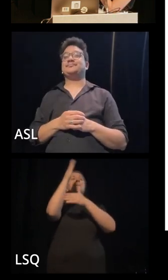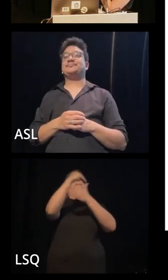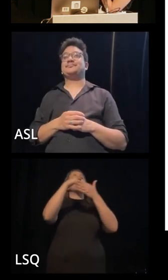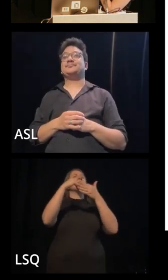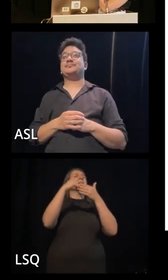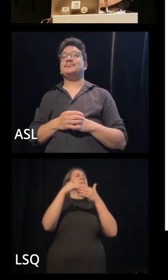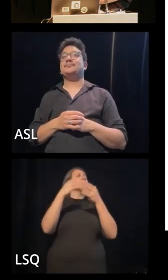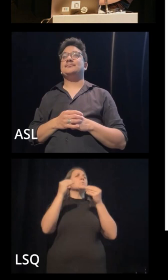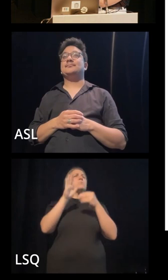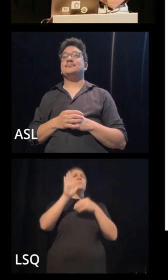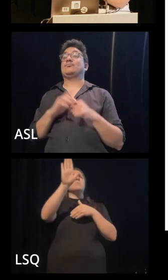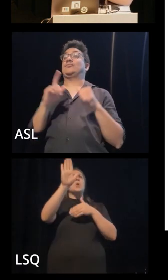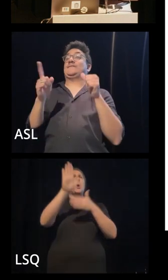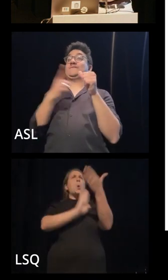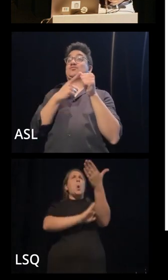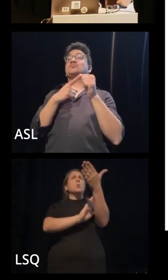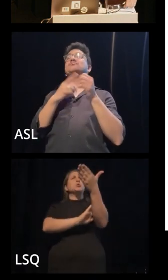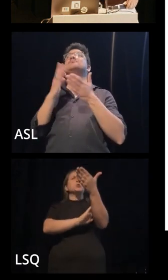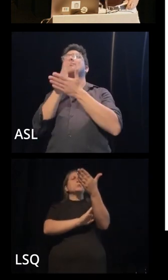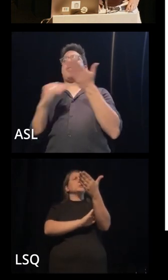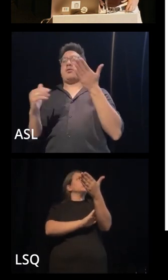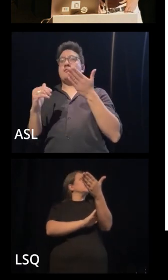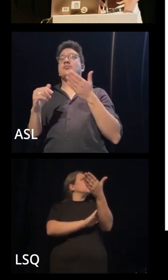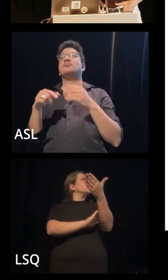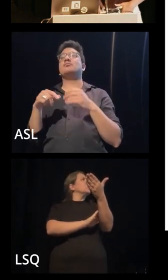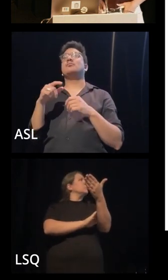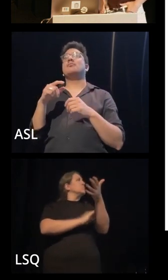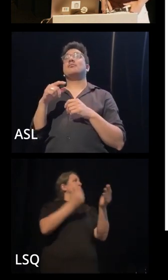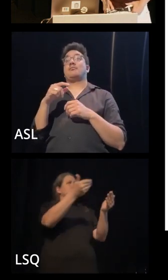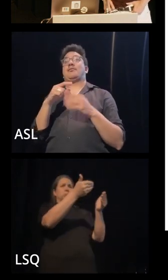votre gauche,